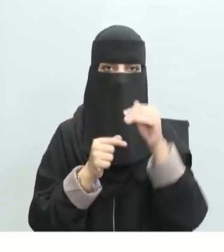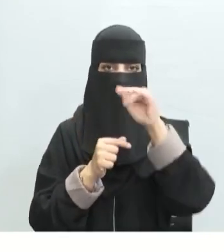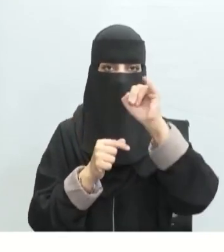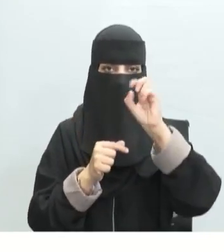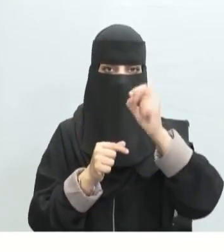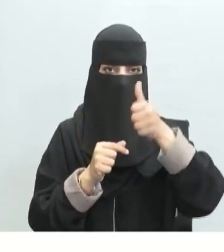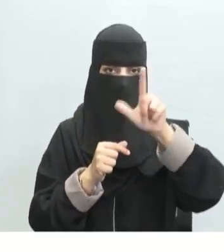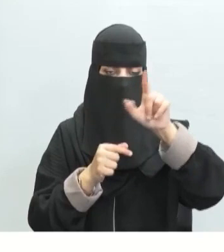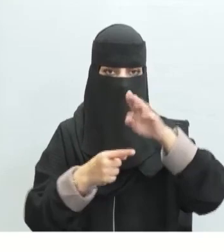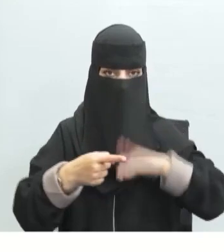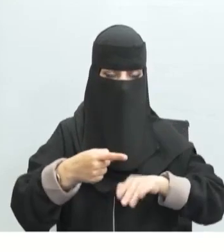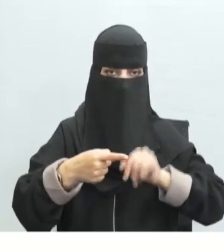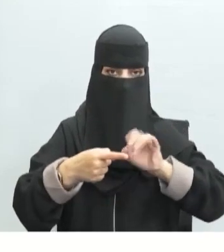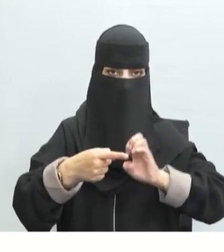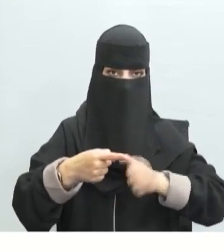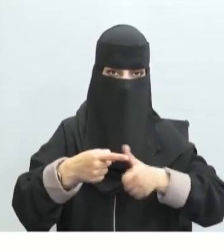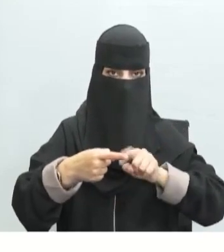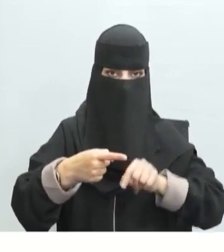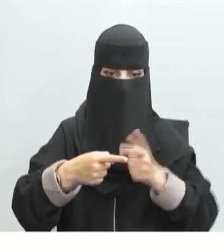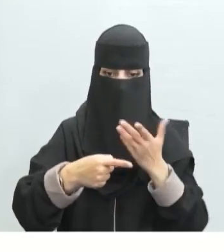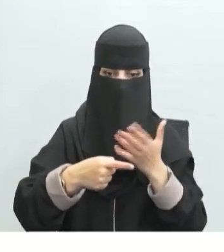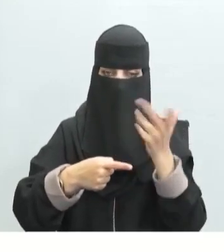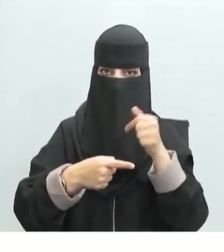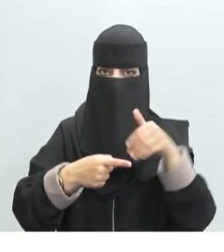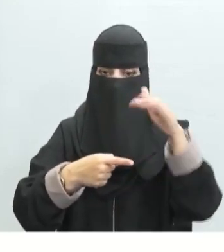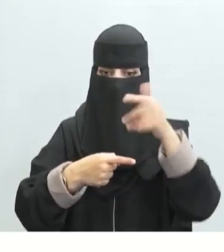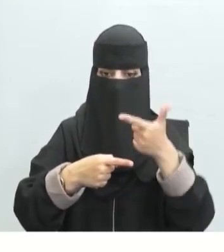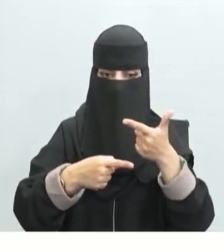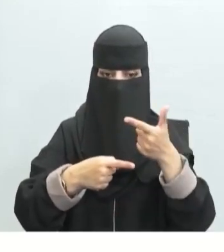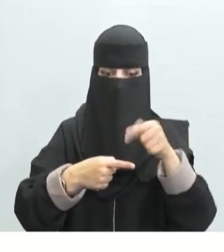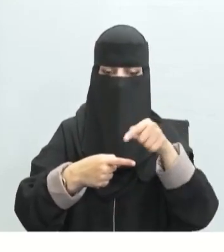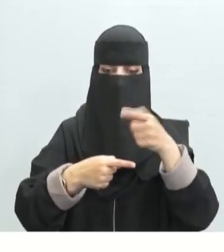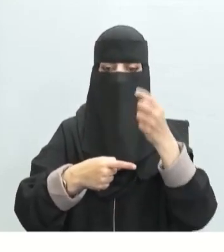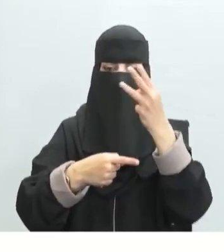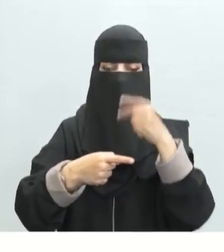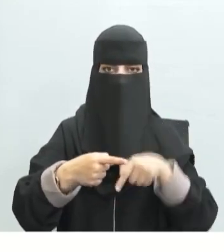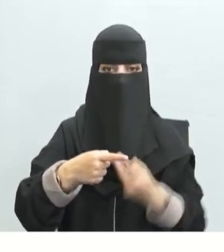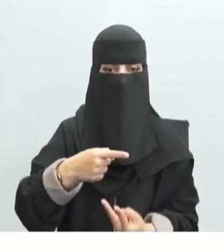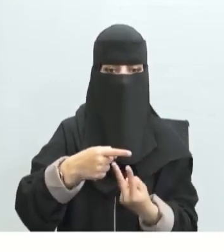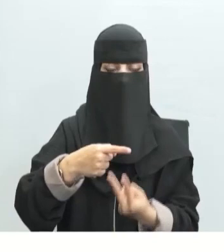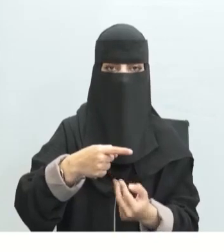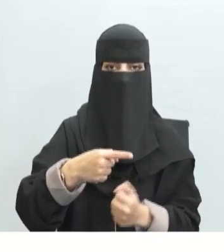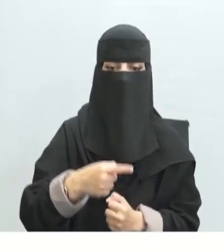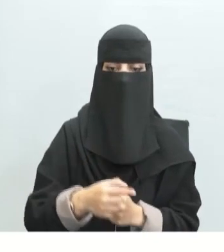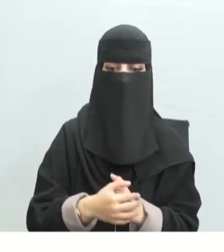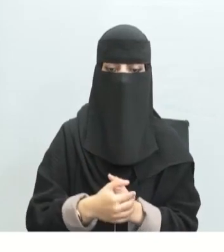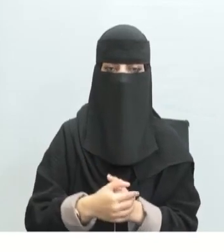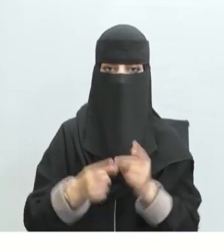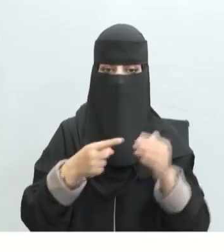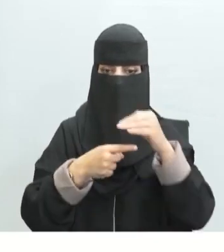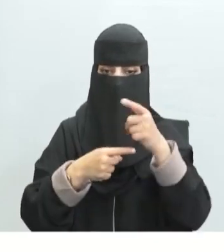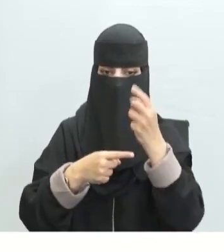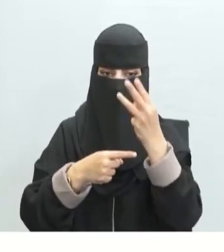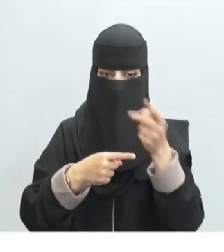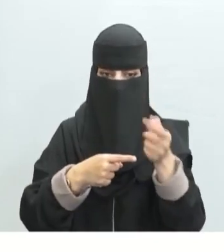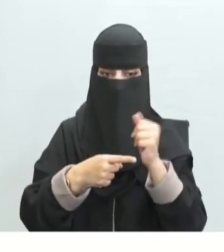على المجاور فالمقابل هنا كم المقابل بفتر انه ثلاثه والمجاور بفتر انه 7 فالمقابل هنا